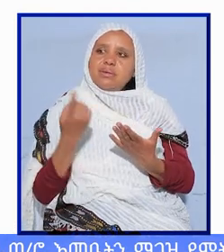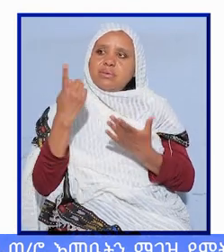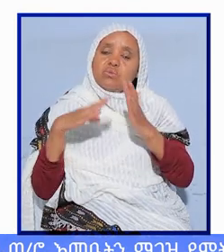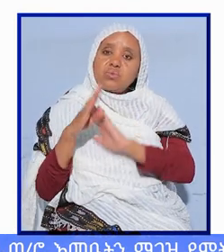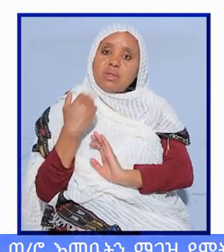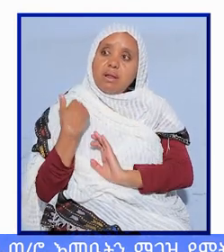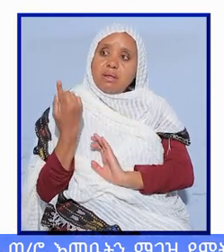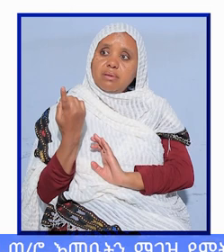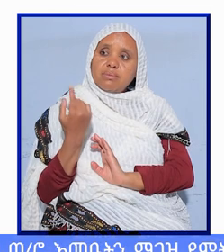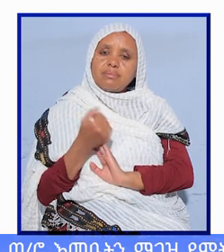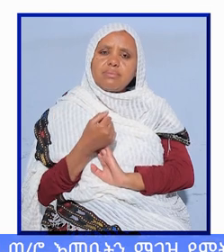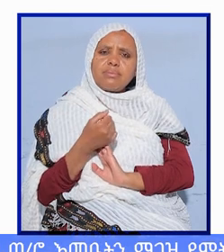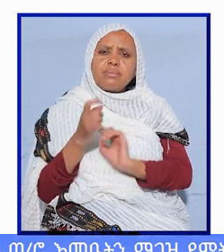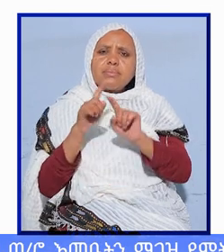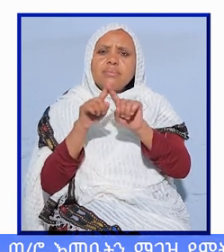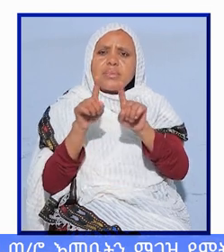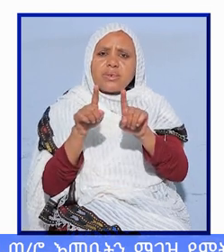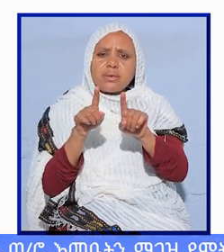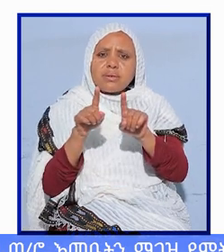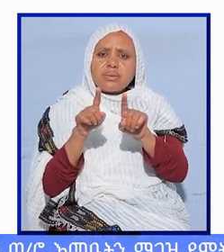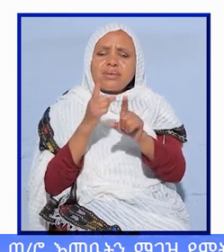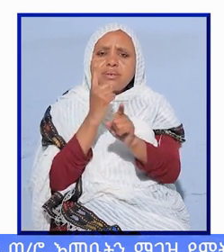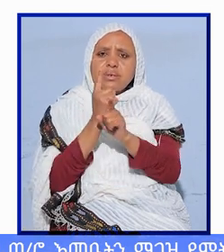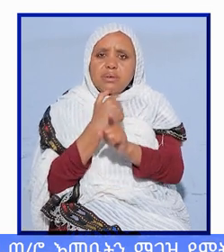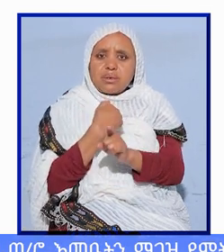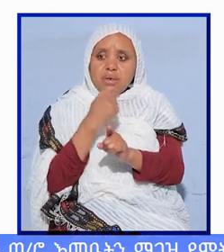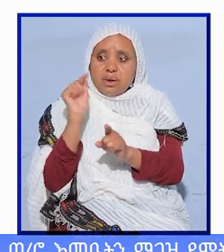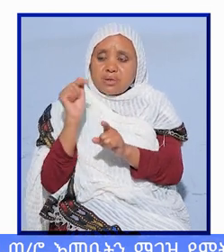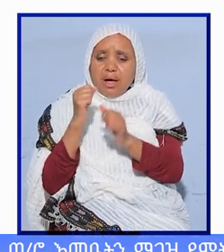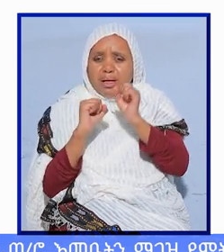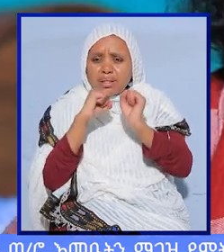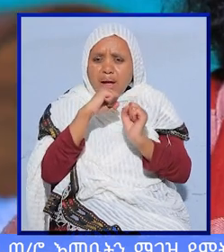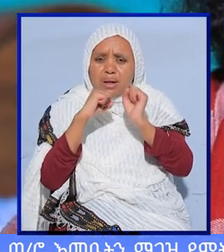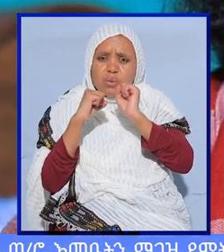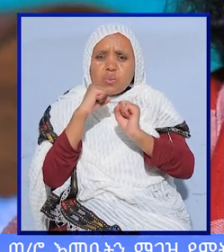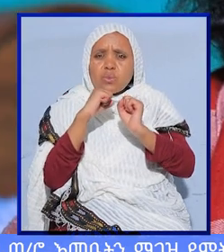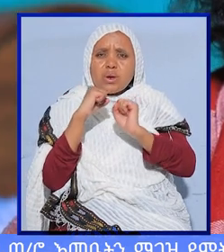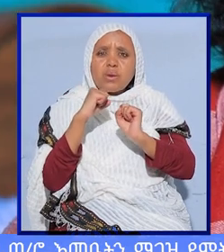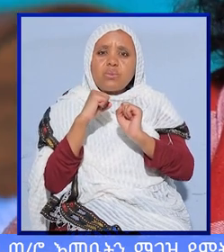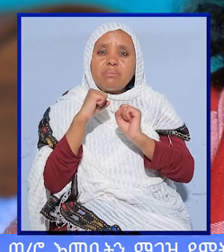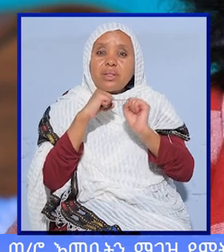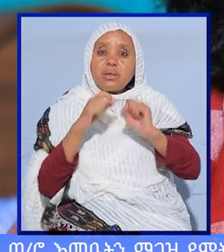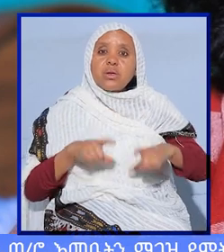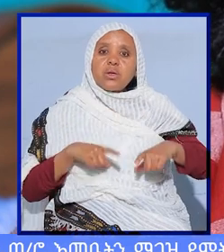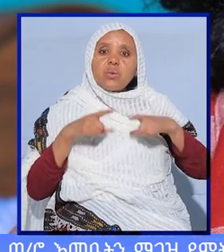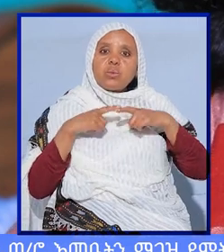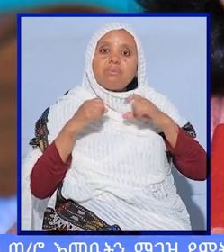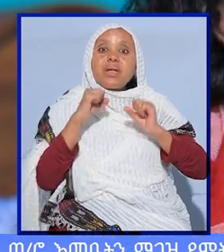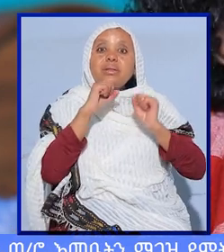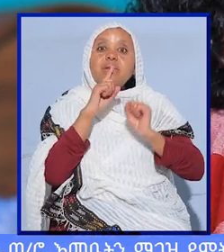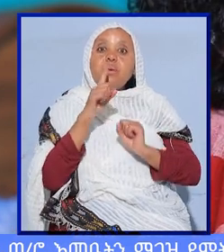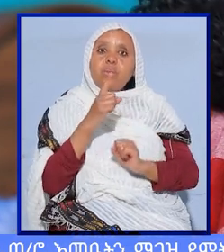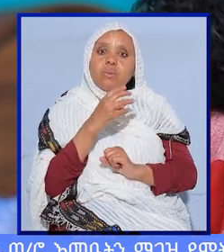አለ። ግን ልክ እኔ እንደዛ እየታገልኩኝ በትግል እየኖርኩት በትግል ነው